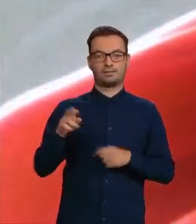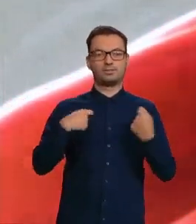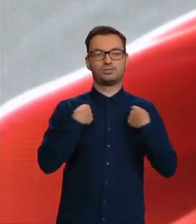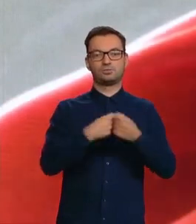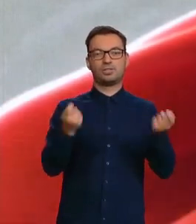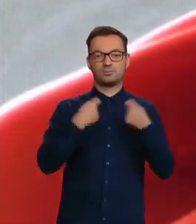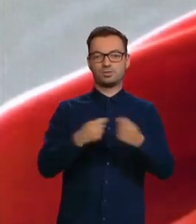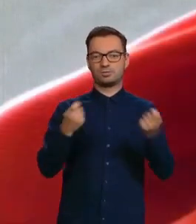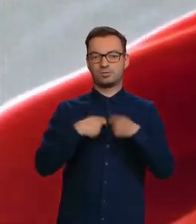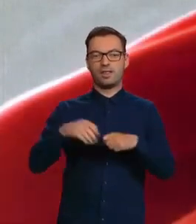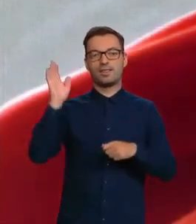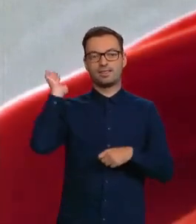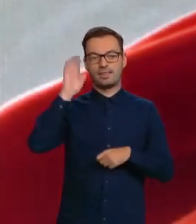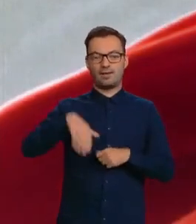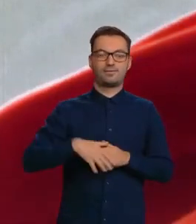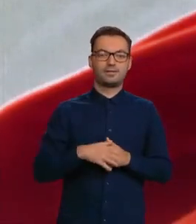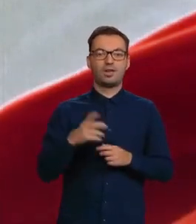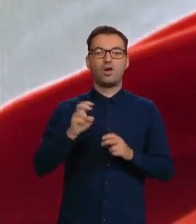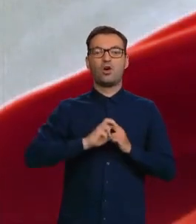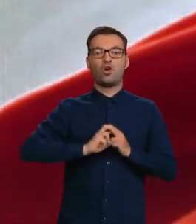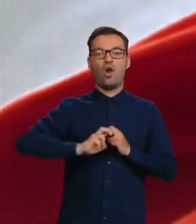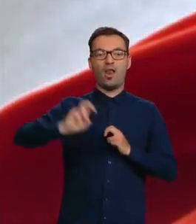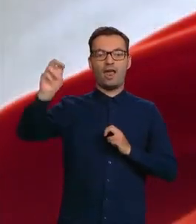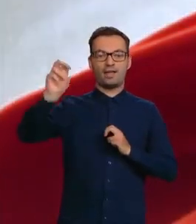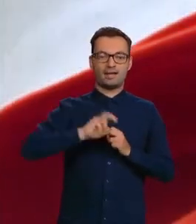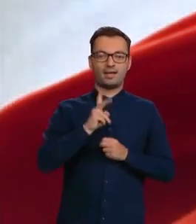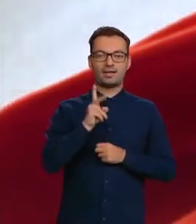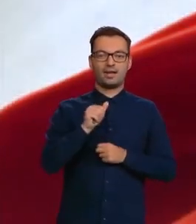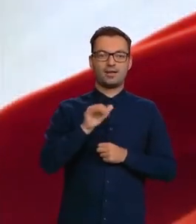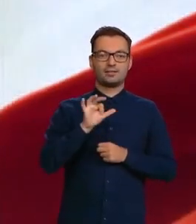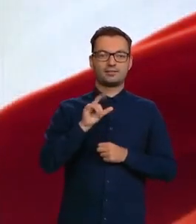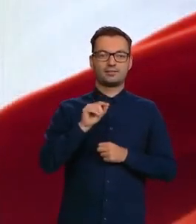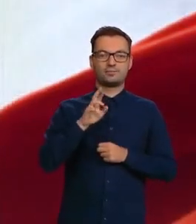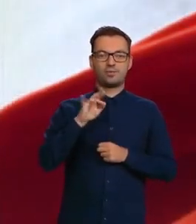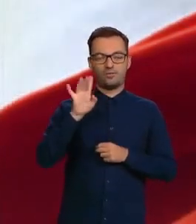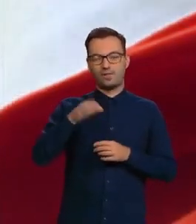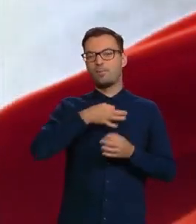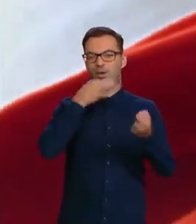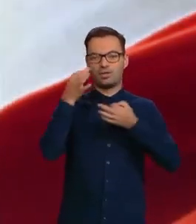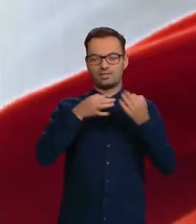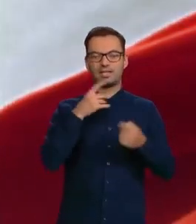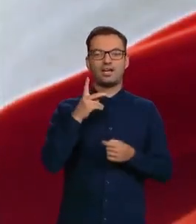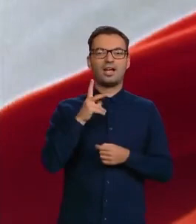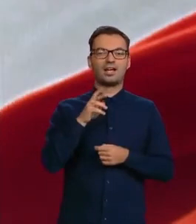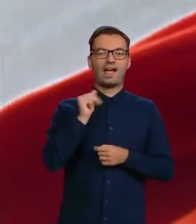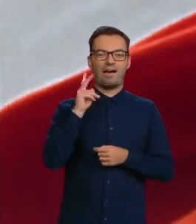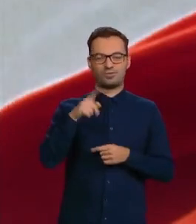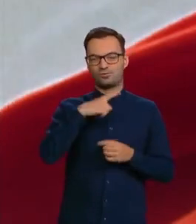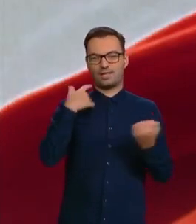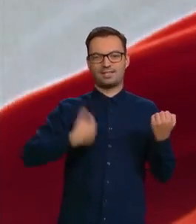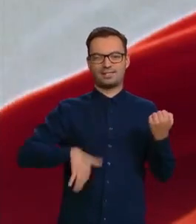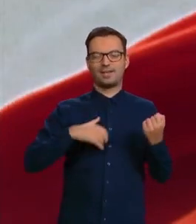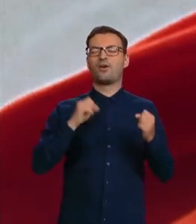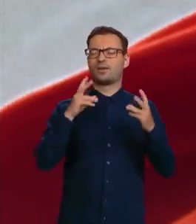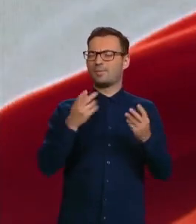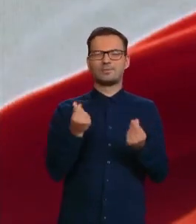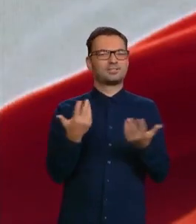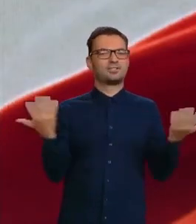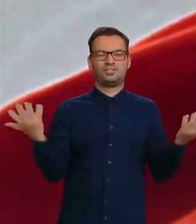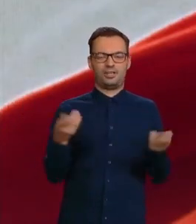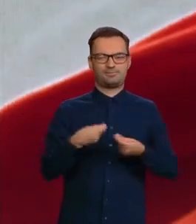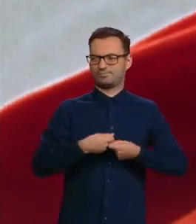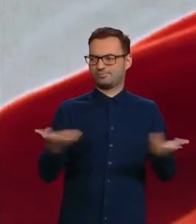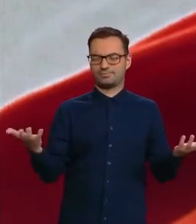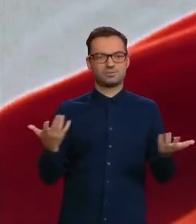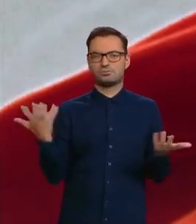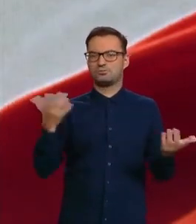Sprzedawali nawet kolejkę na Kasprowy i nagrania Krzysztofa Krawczyka i czerwonych gitar. Gdzie są te pieniądze? Na co one poszły? Na